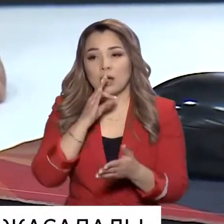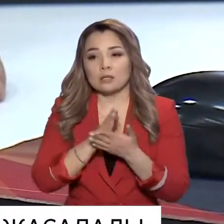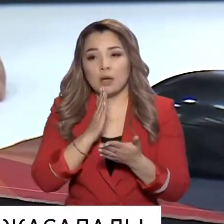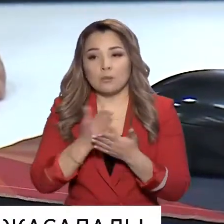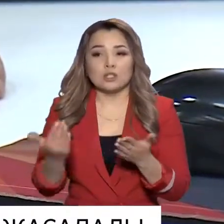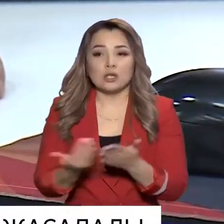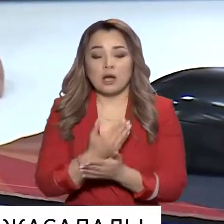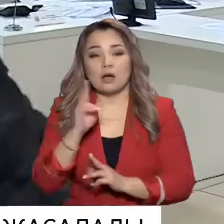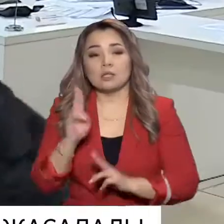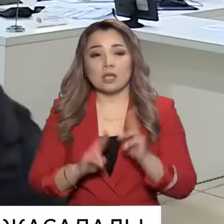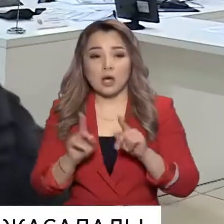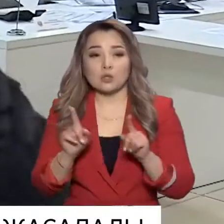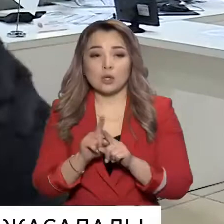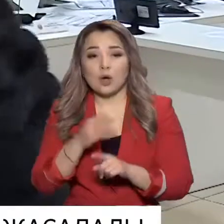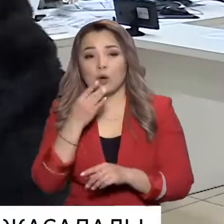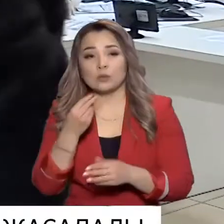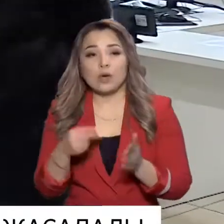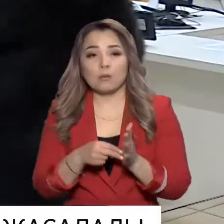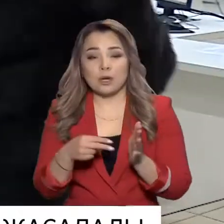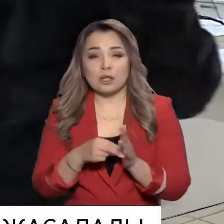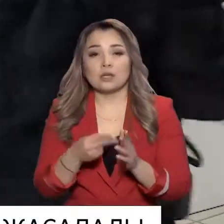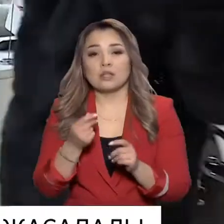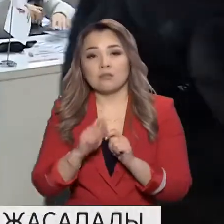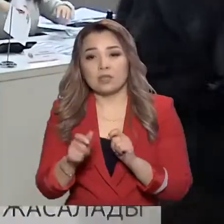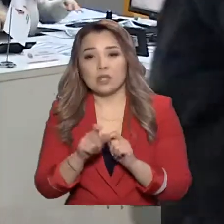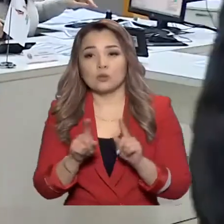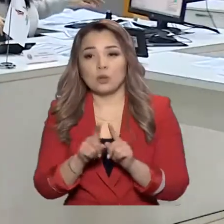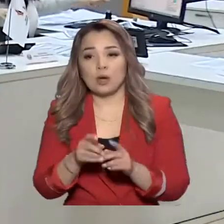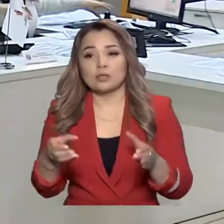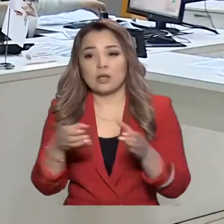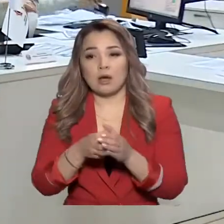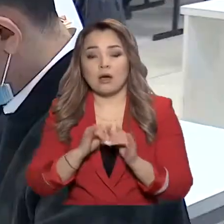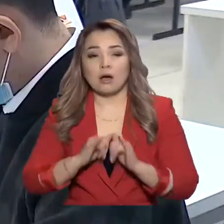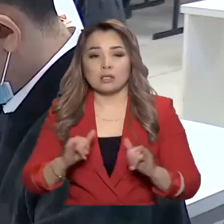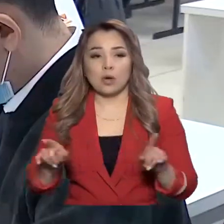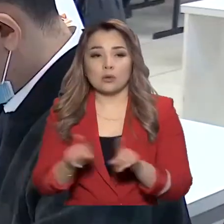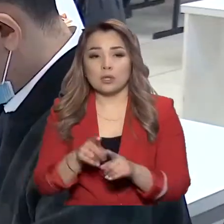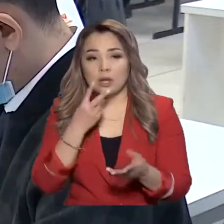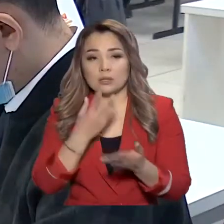Жаңа тәсіл қаржыны ұлттық валютамен инвестициялаушыларды арттыру үшін жасалып отыр.